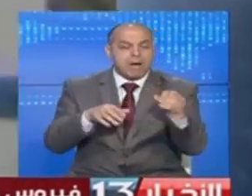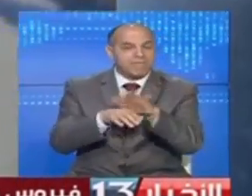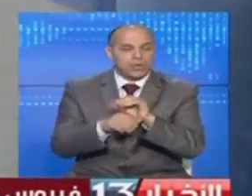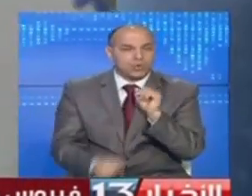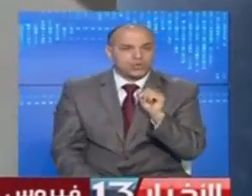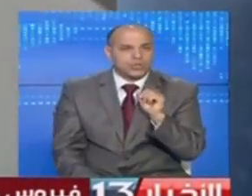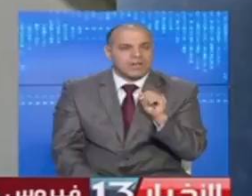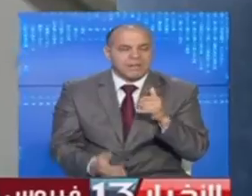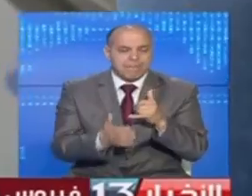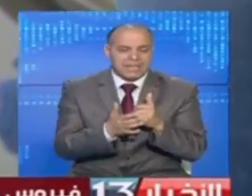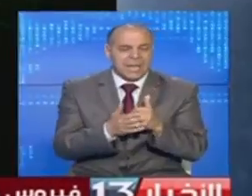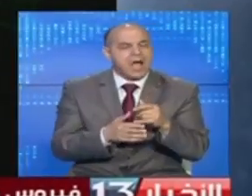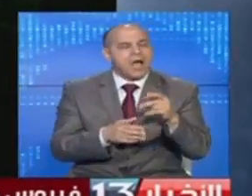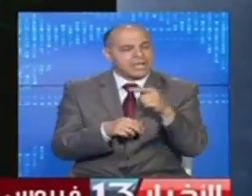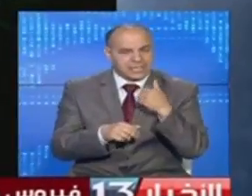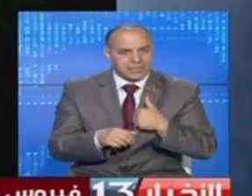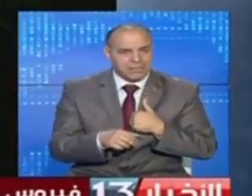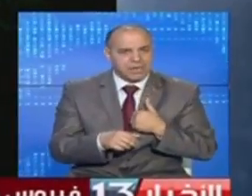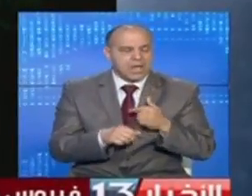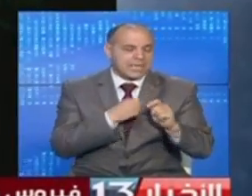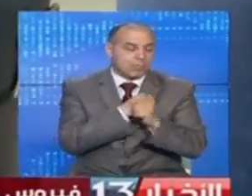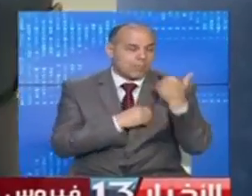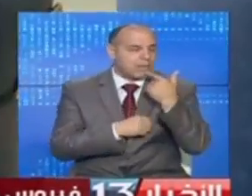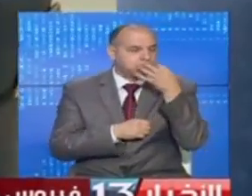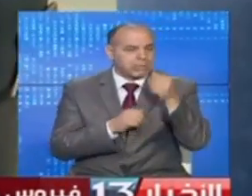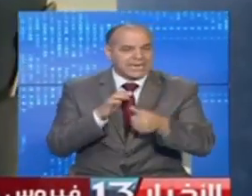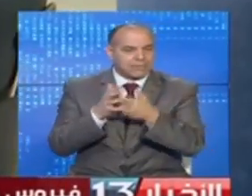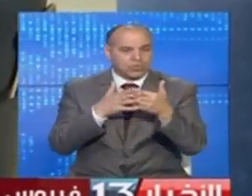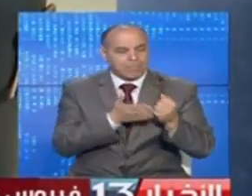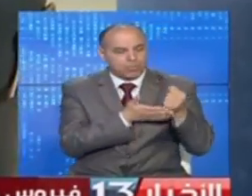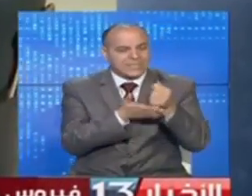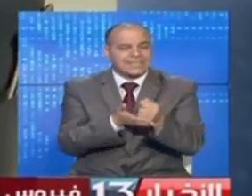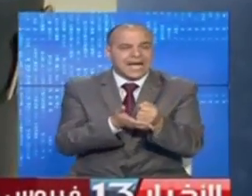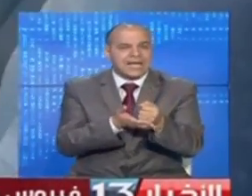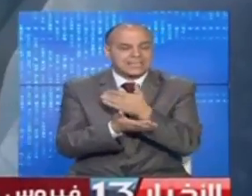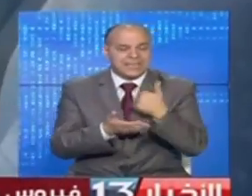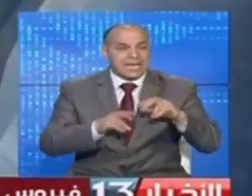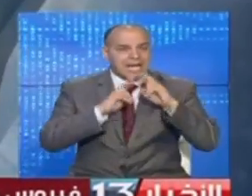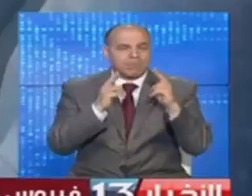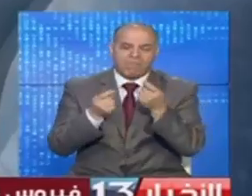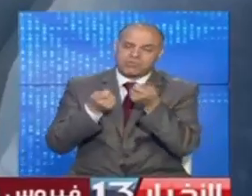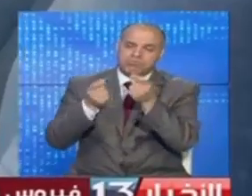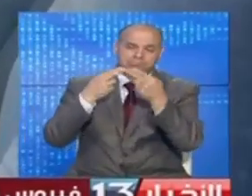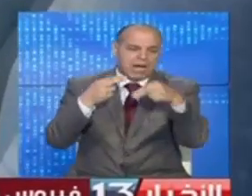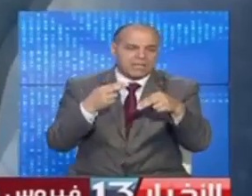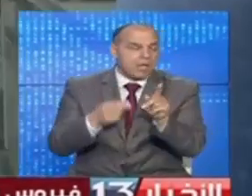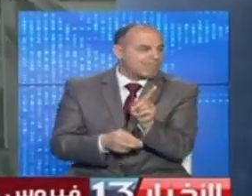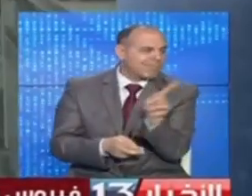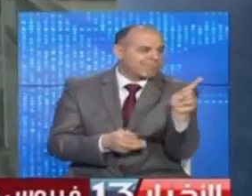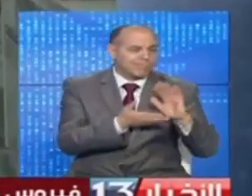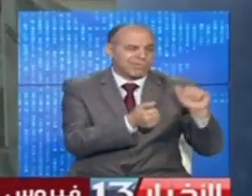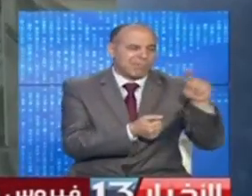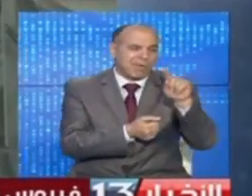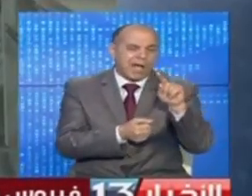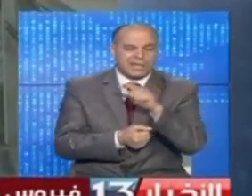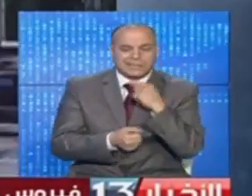في إقليم ووهان. وعلق ترامب الأسبوع الماضي المساعدات لمنظمة الصحة العالمية متهما إياها